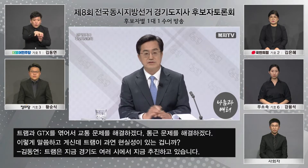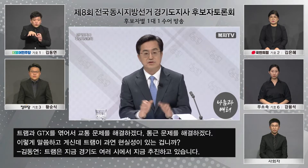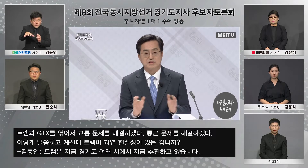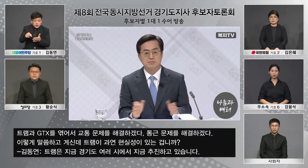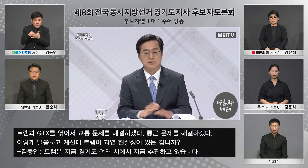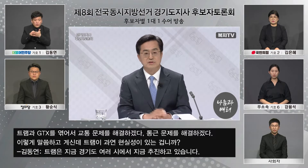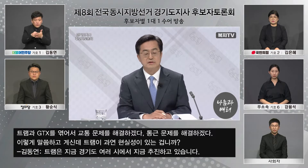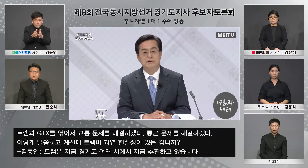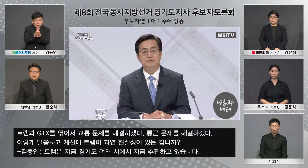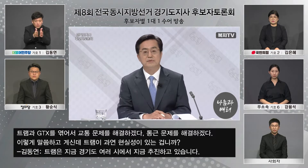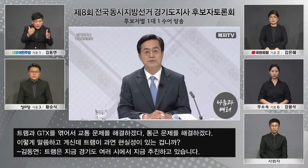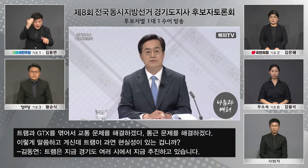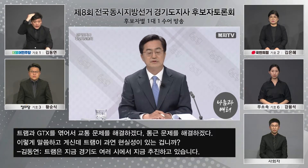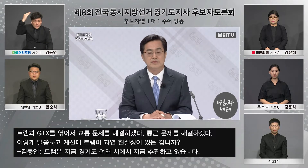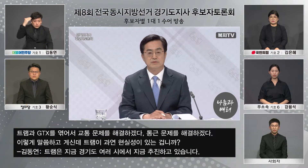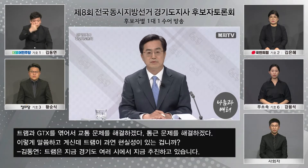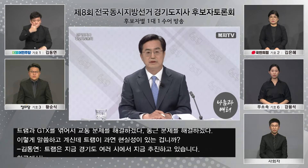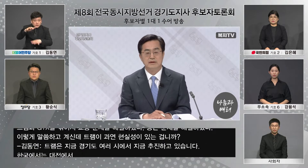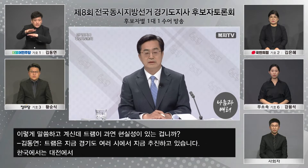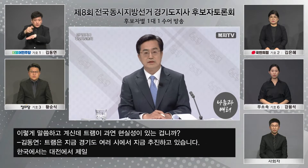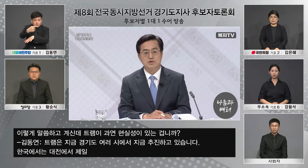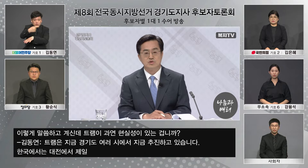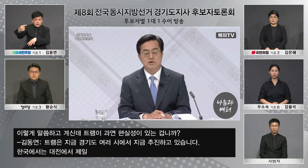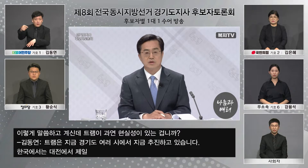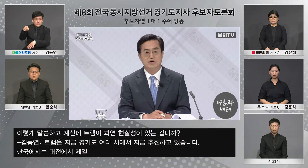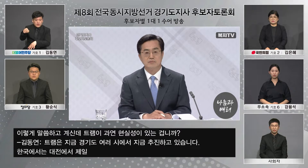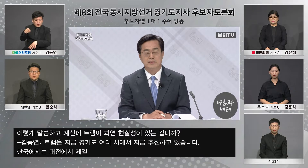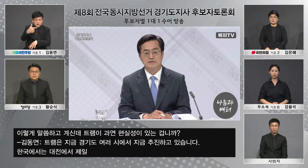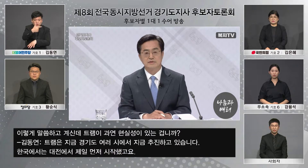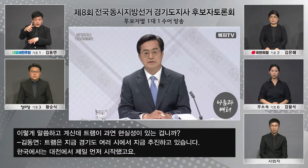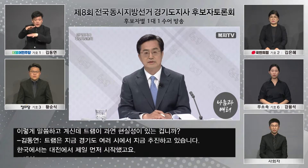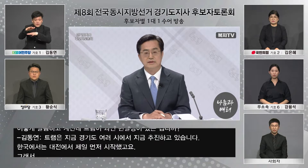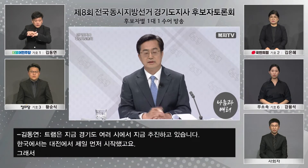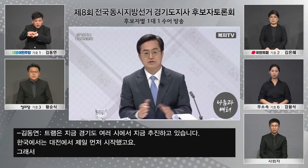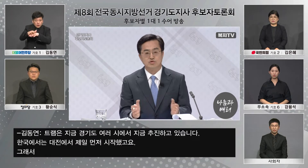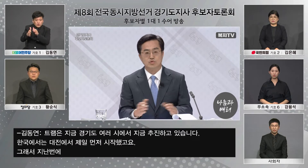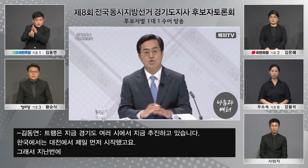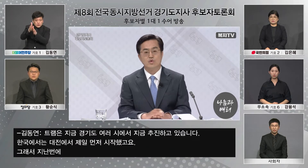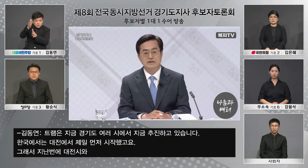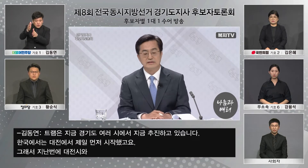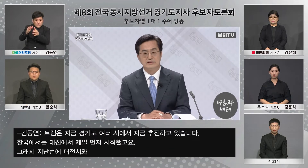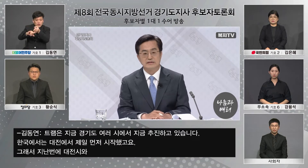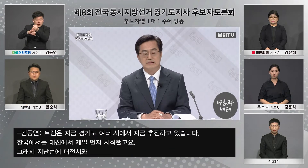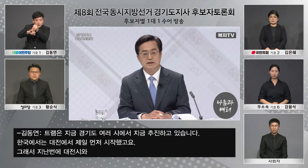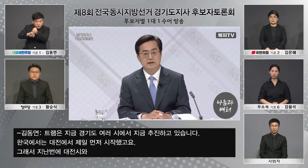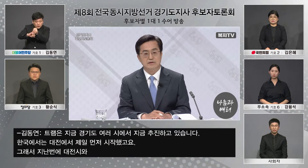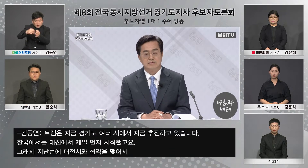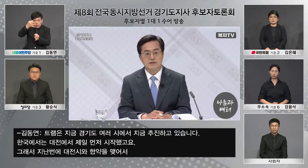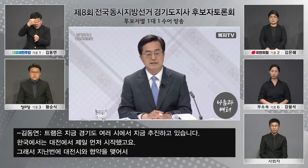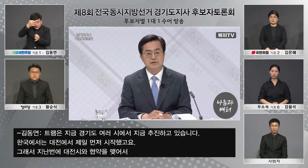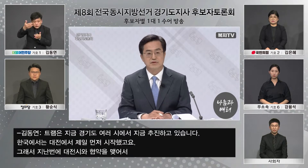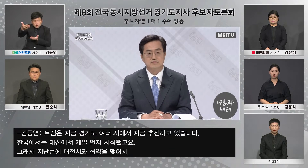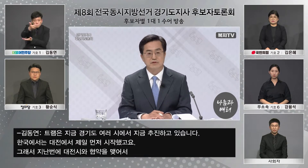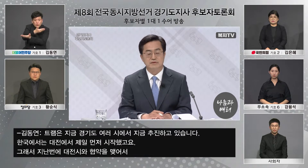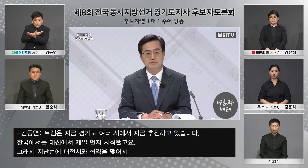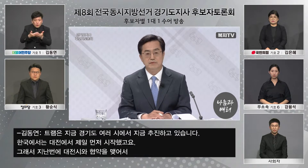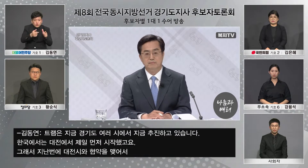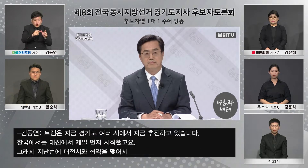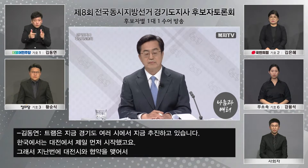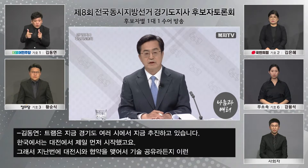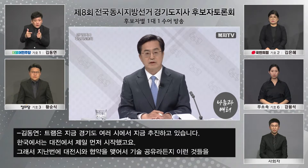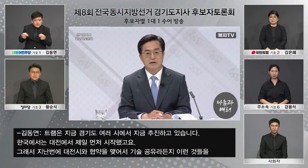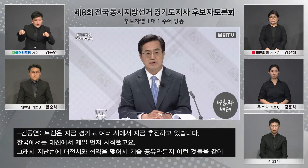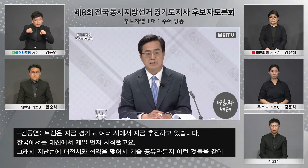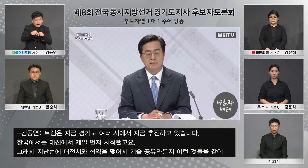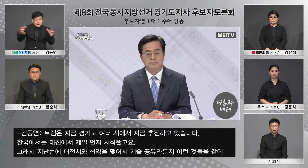한국에서는 대전에서 제일 먼저 시작을 했고요. 그래서 지난번에 대전시와 협약을 맺어서 기술 공유라든지 이런 것들을 같이 하기로 했습니다.